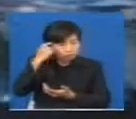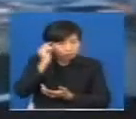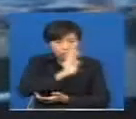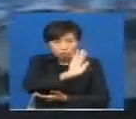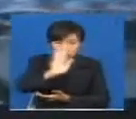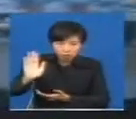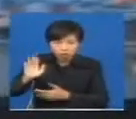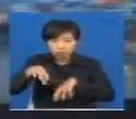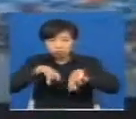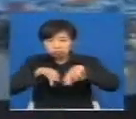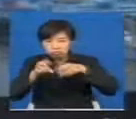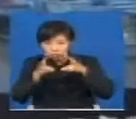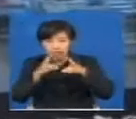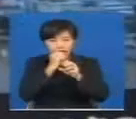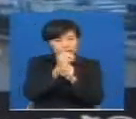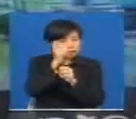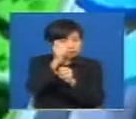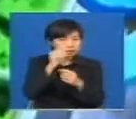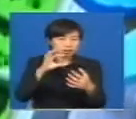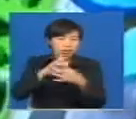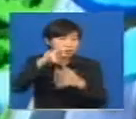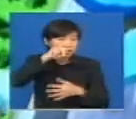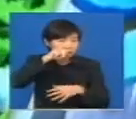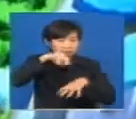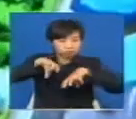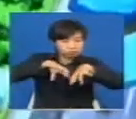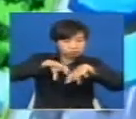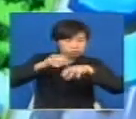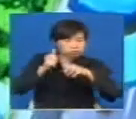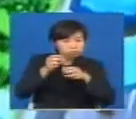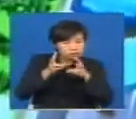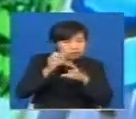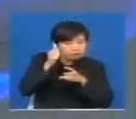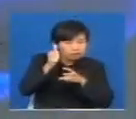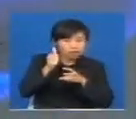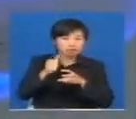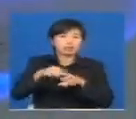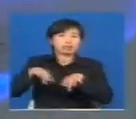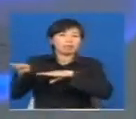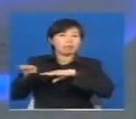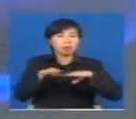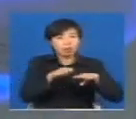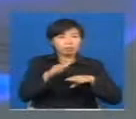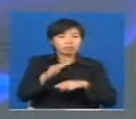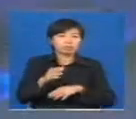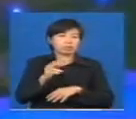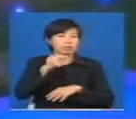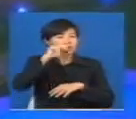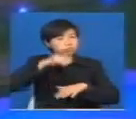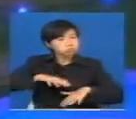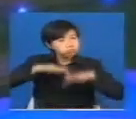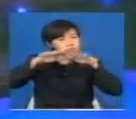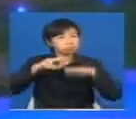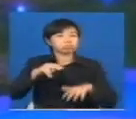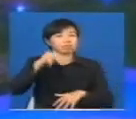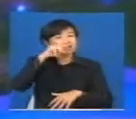ที่ดีที่สุดในการบริหารจัดการทรัพยากรน้ำตลอดจนเตรียมความพร้อมรับมือกับภัยพิบัติและร่วม